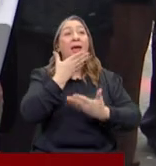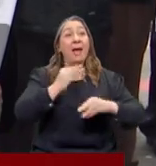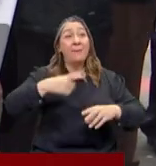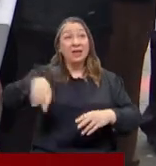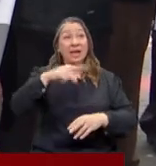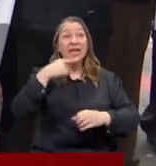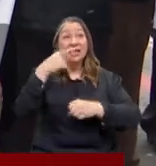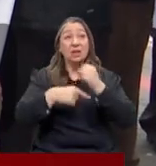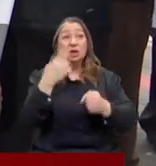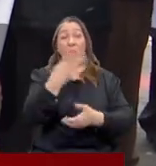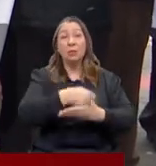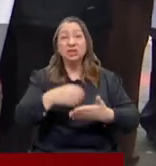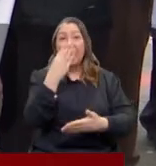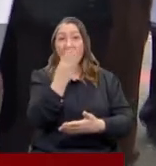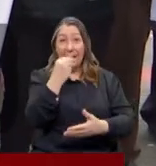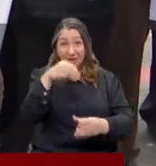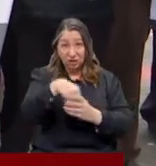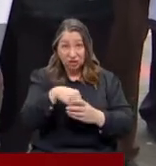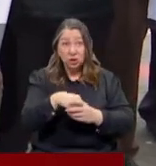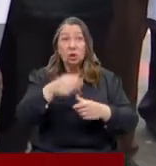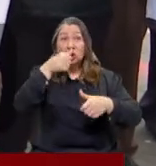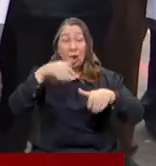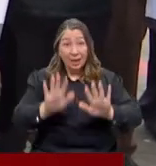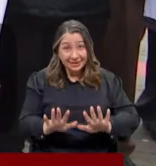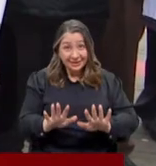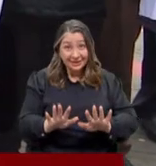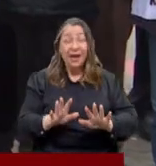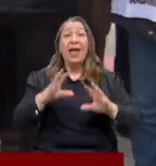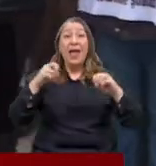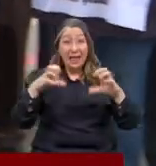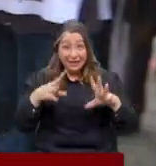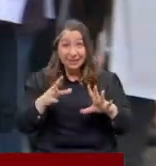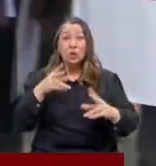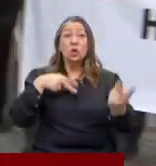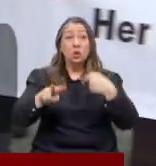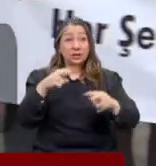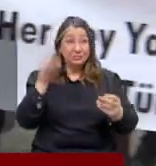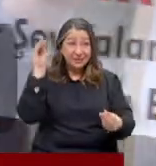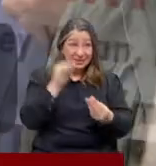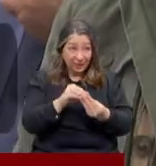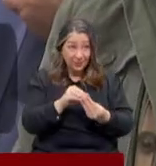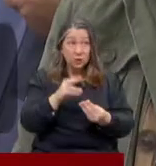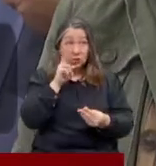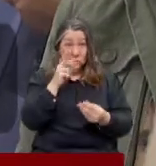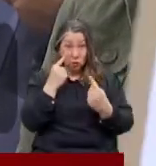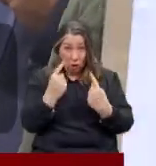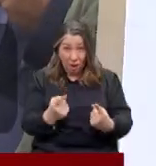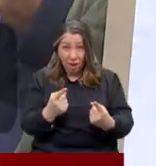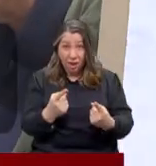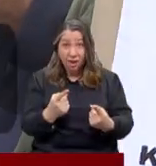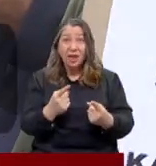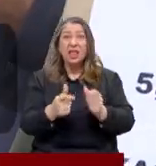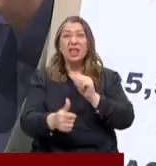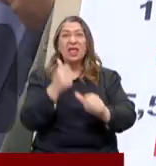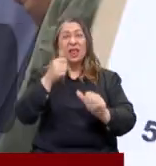Emeklilere yılda 4 maaş ikramiye için doğalgaz, elektrik ve ulaşıma yapılan son zamların